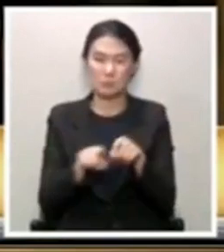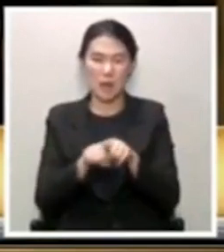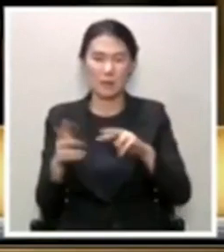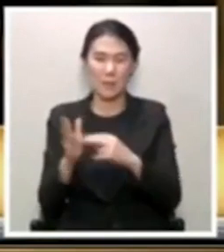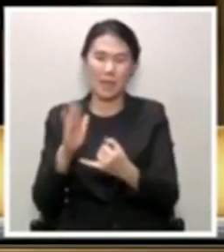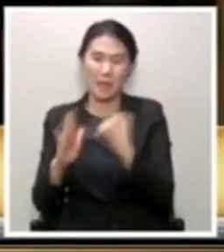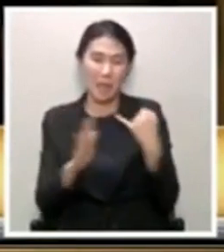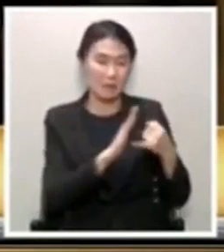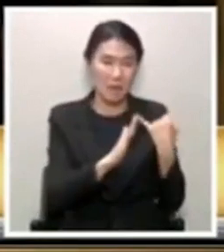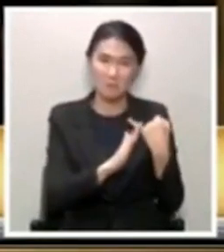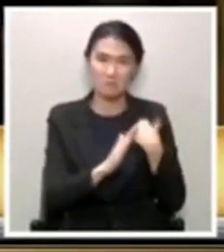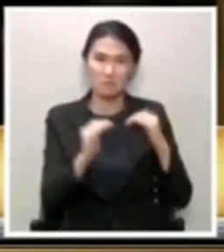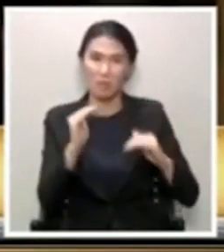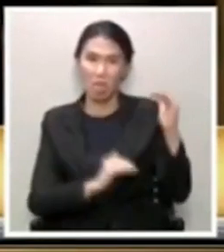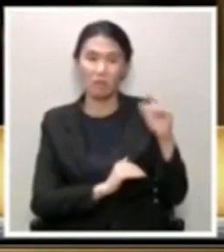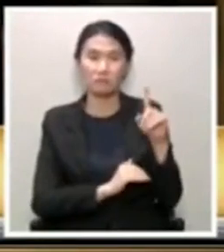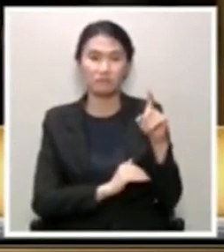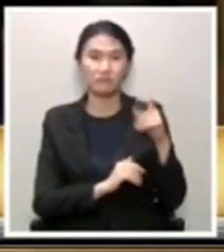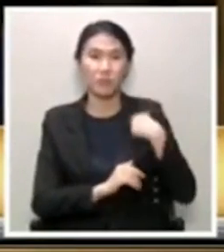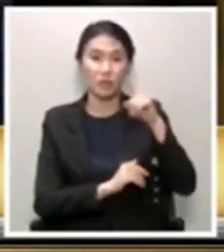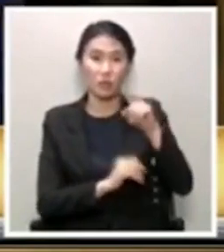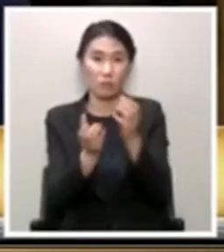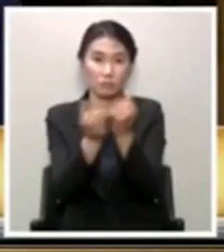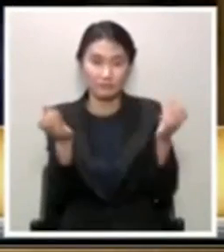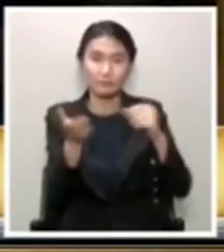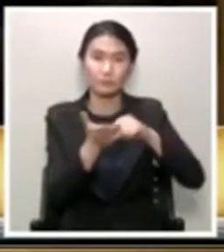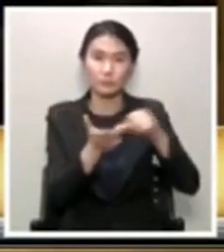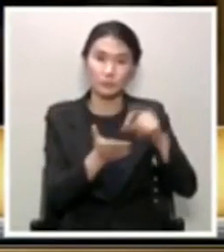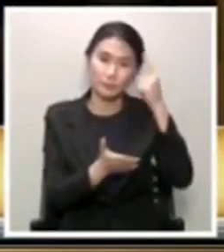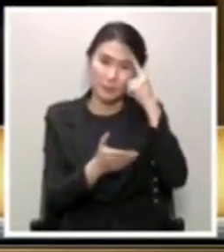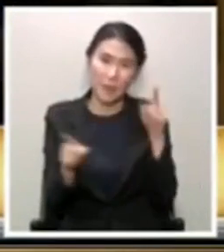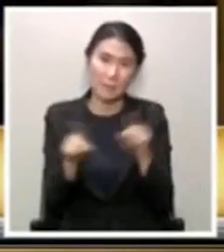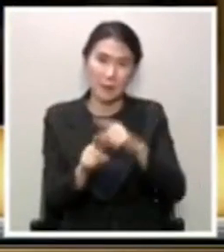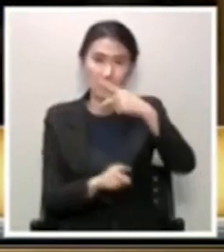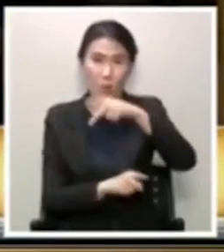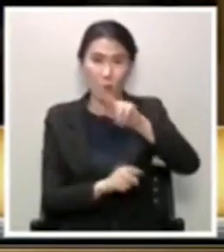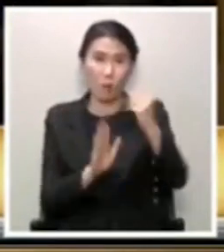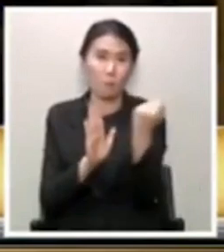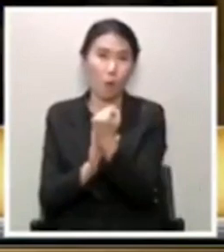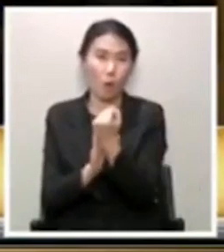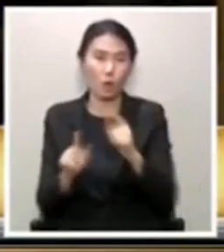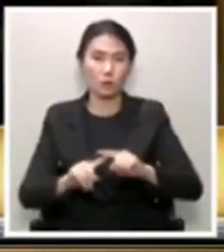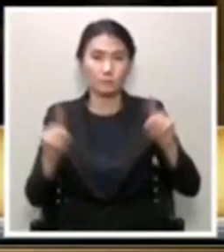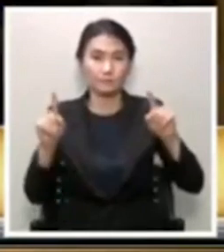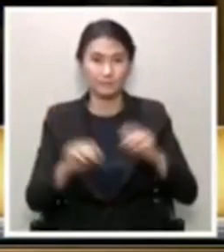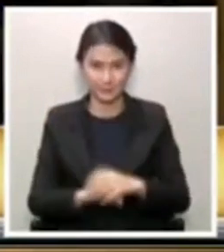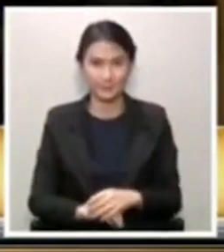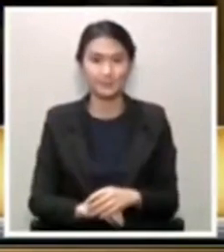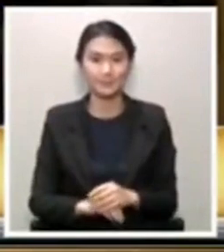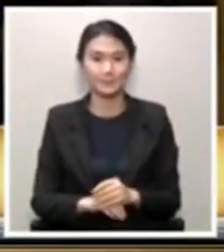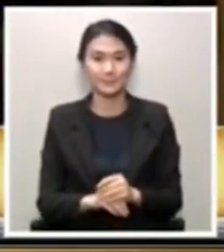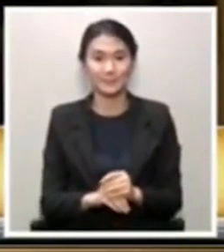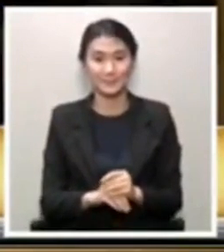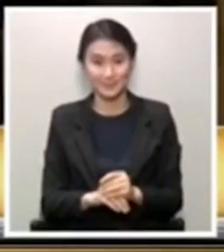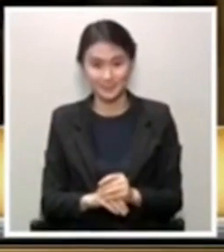างกันนะครับดังนั้นวิธีการแก้รัฐธรรมนูญจึงเป็นไปไม่ได้ที่จะไปเหมือนกับวิธีการตราพระราชบัญญัติหรือแก้พระราชบัญญัตินะครับ